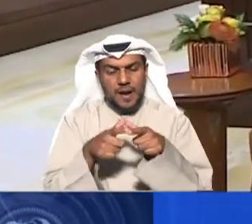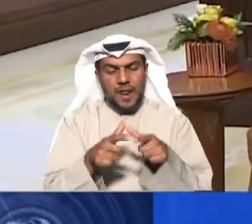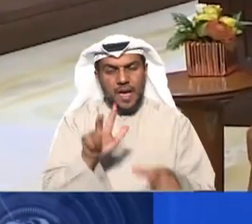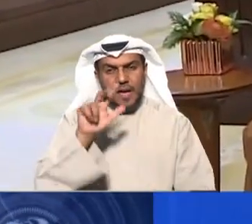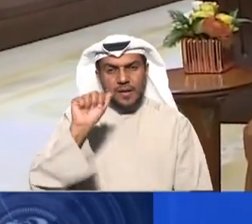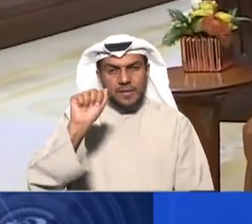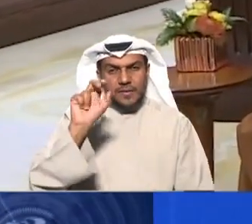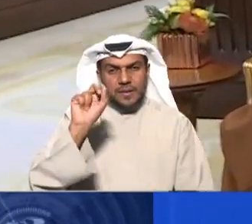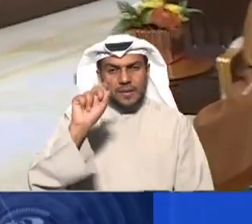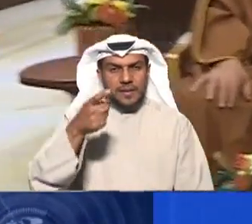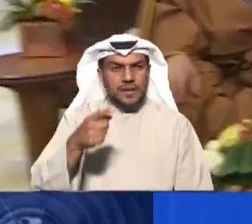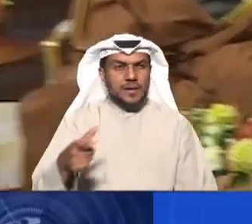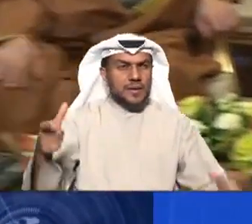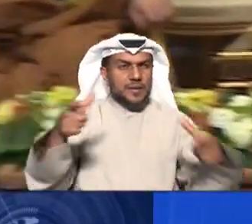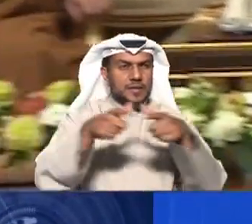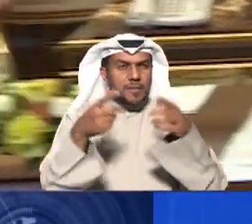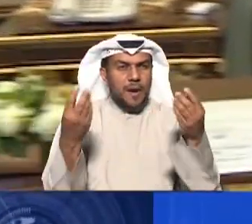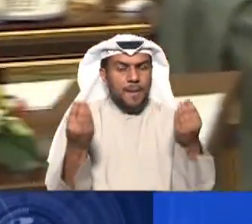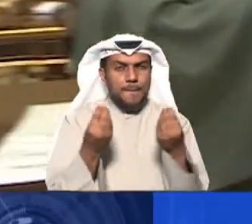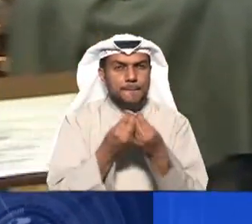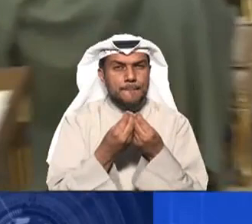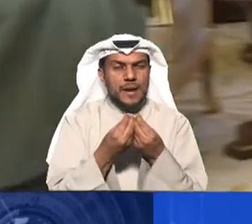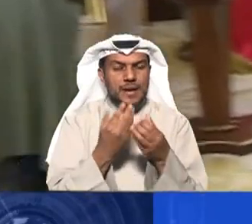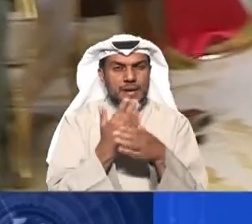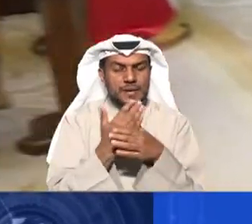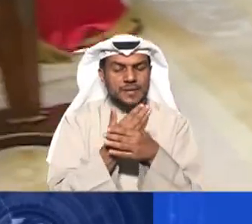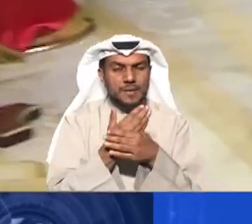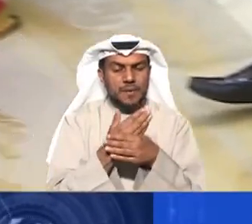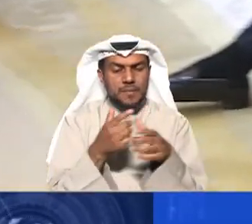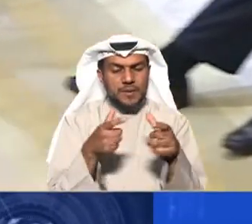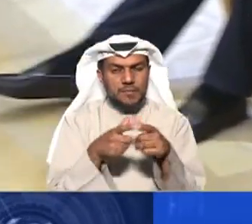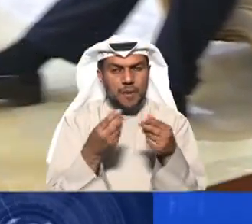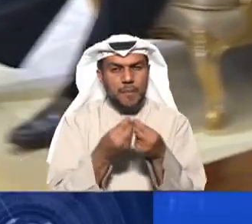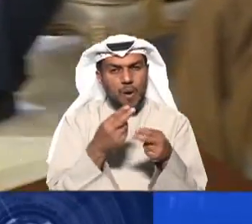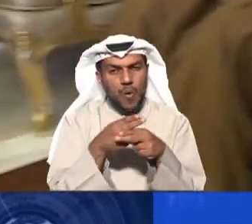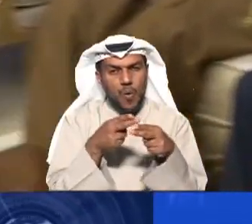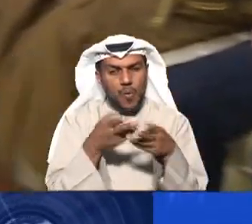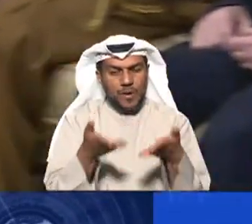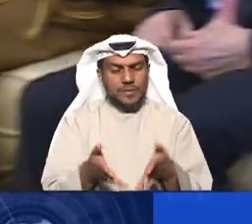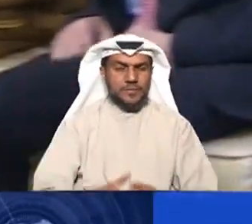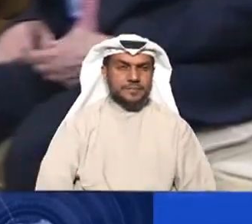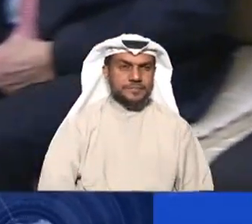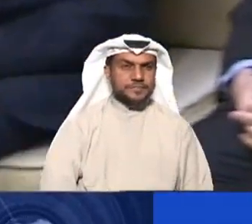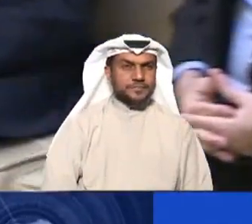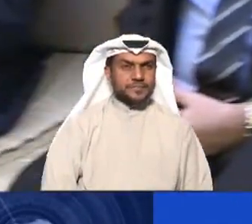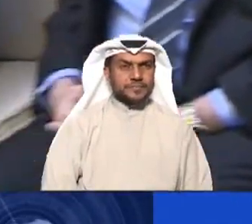بمناسبة انعقاد الاجتماع التاسع لمجلس الأمناء بدولة الكويت.